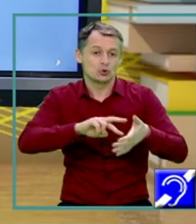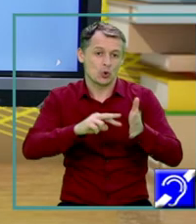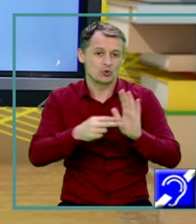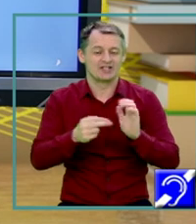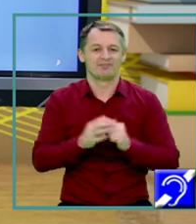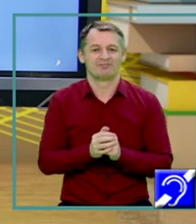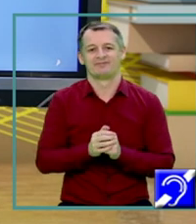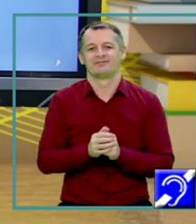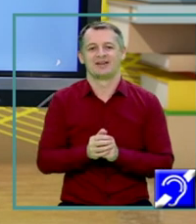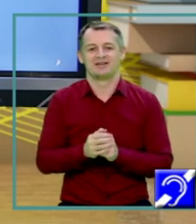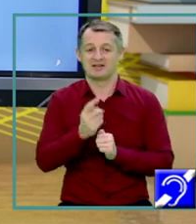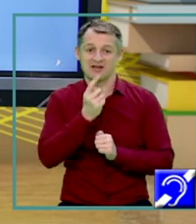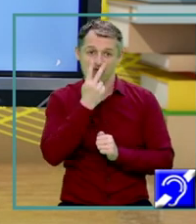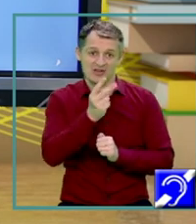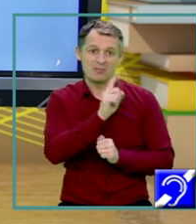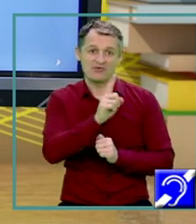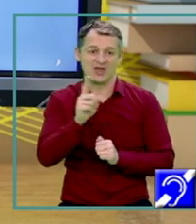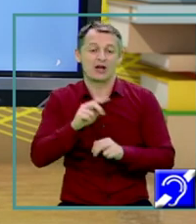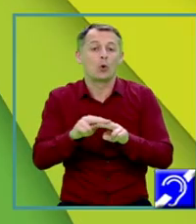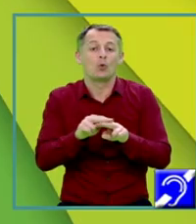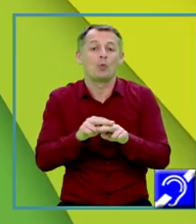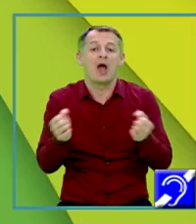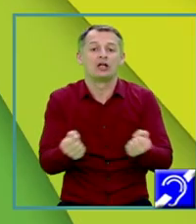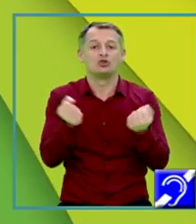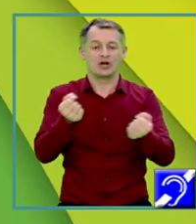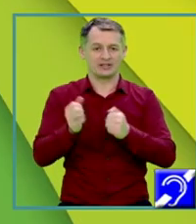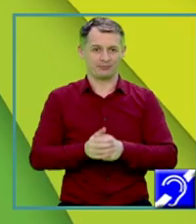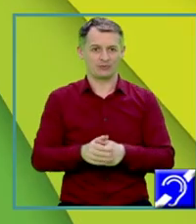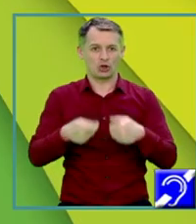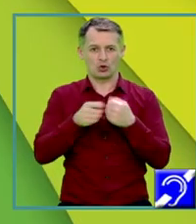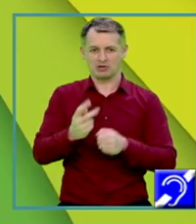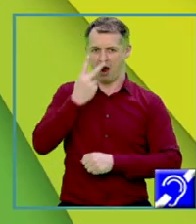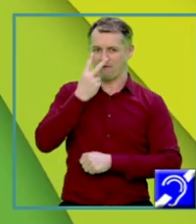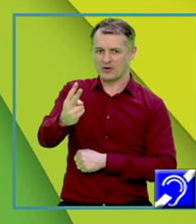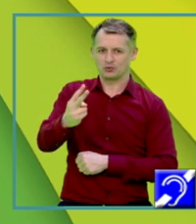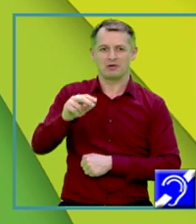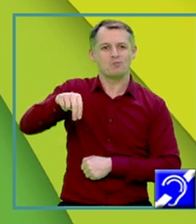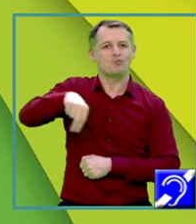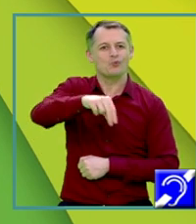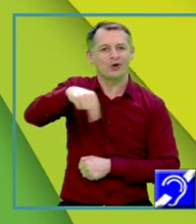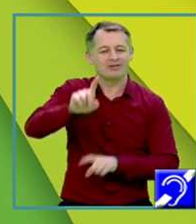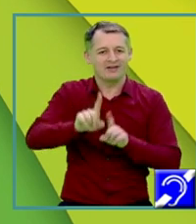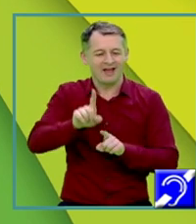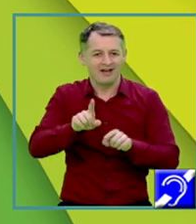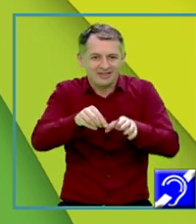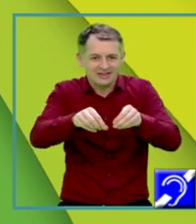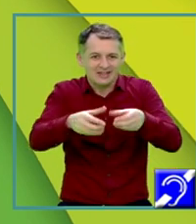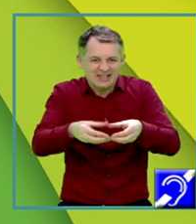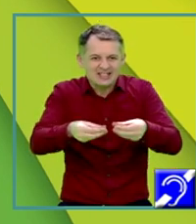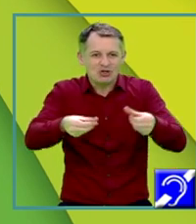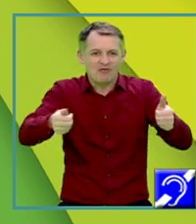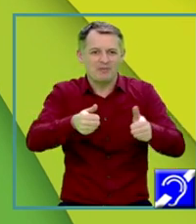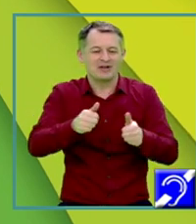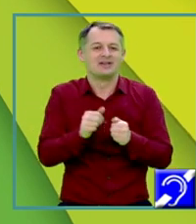rând și să vedem cum acționează. Cu toții am văzut în bucătărie că dacă dizolvăm zahăr